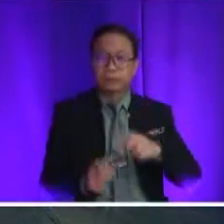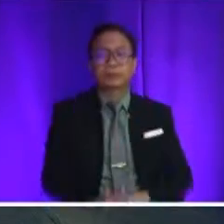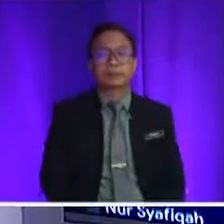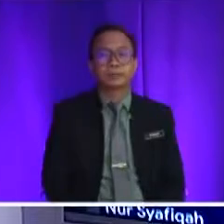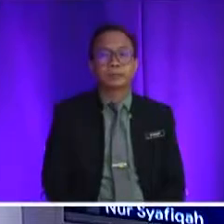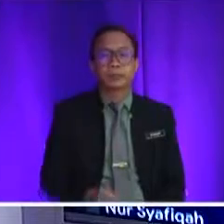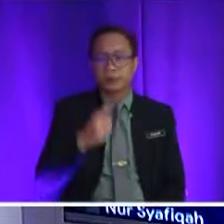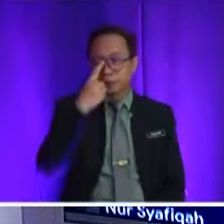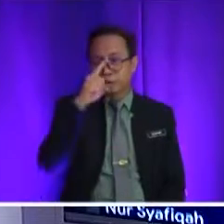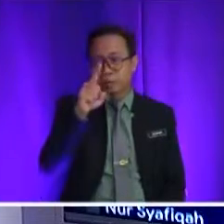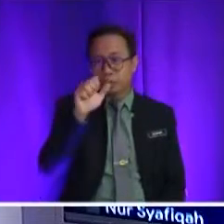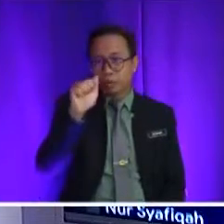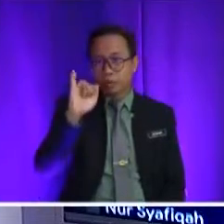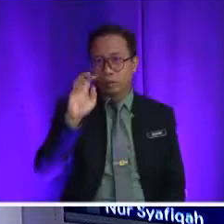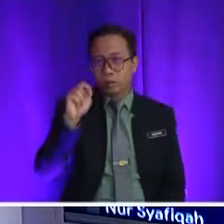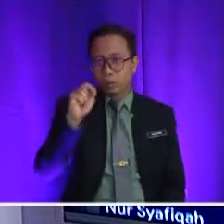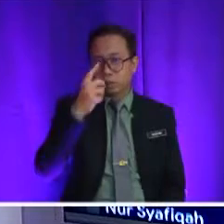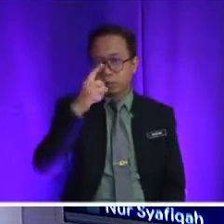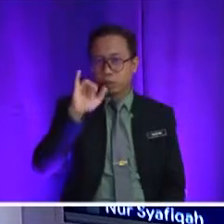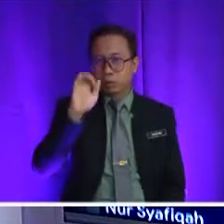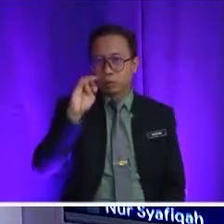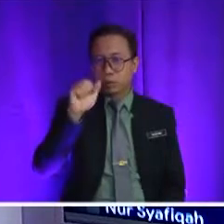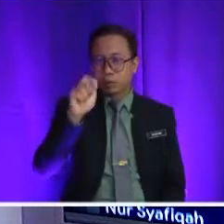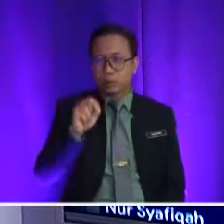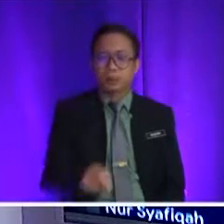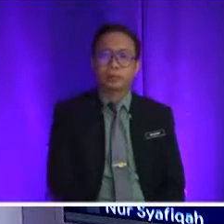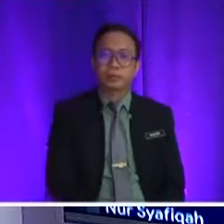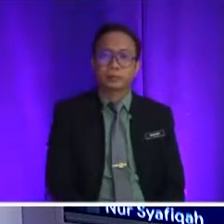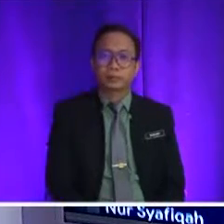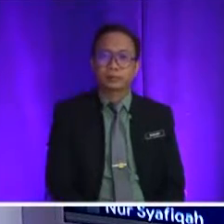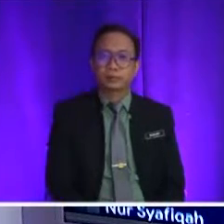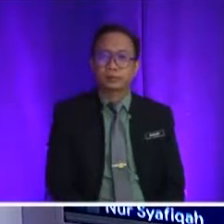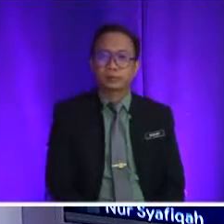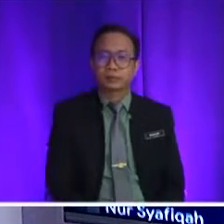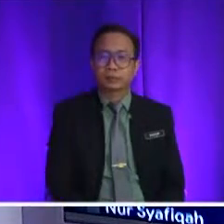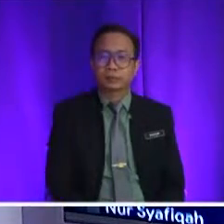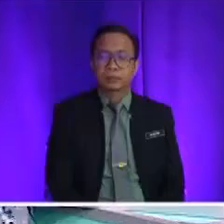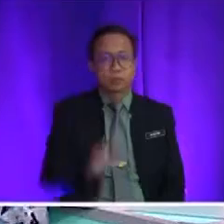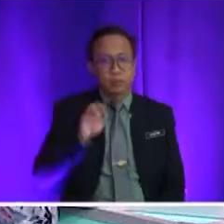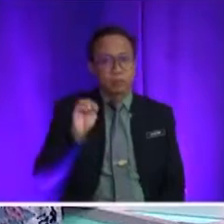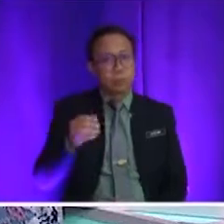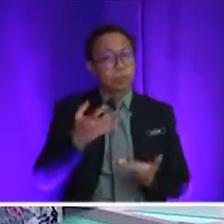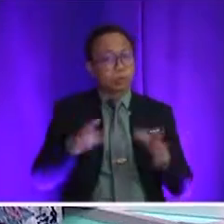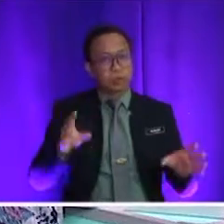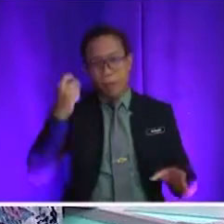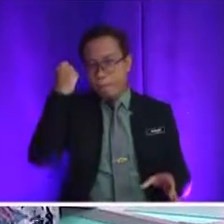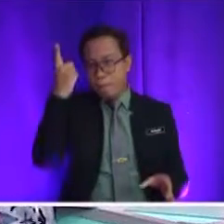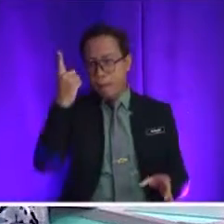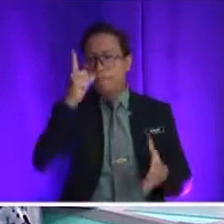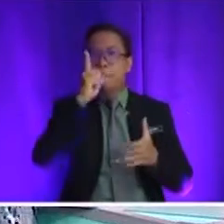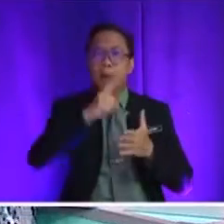satu bintang untuk air satu bintang untuk Iman Oke maknanya wredha faham apo yang